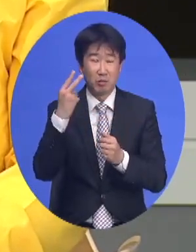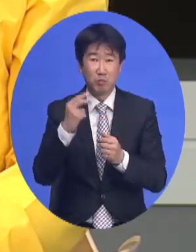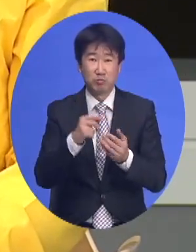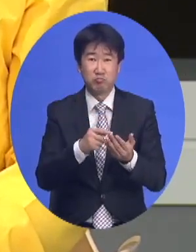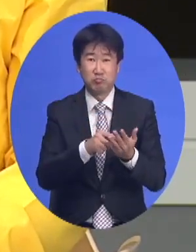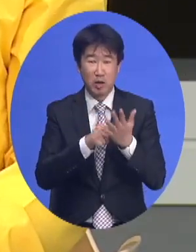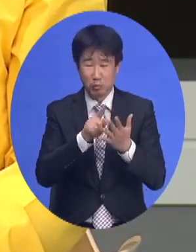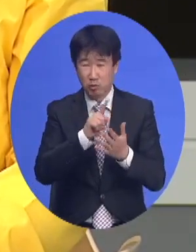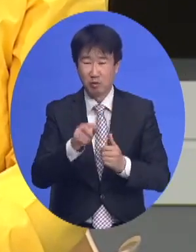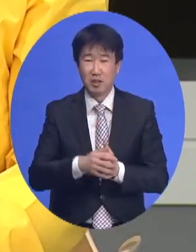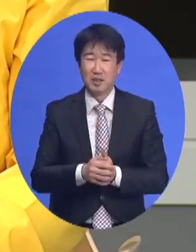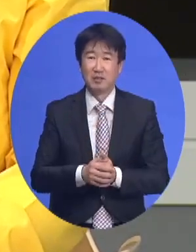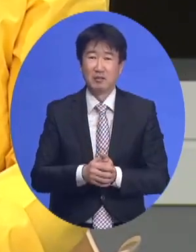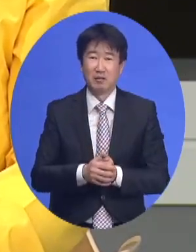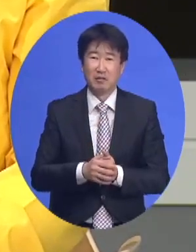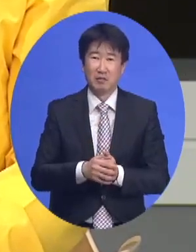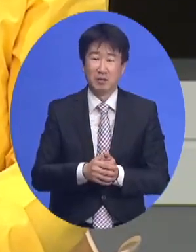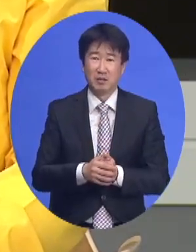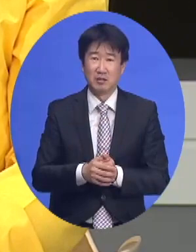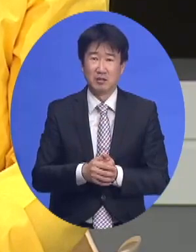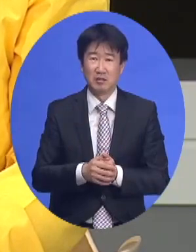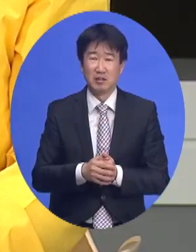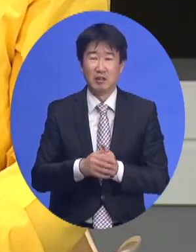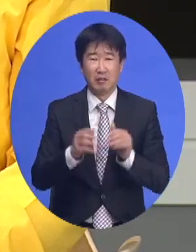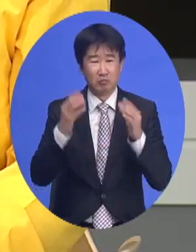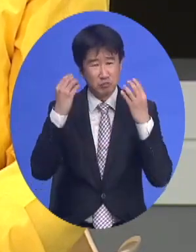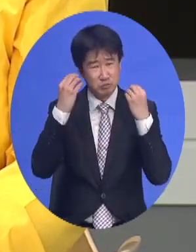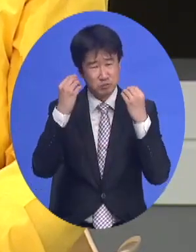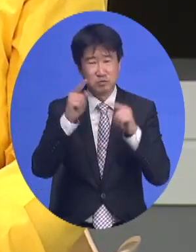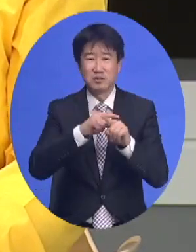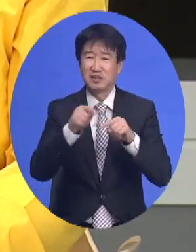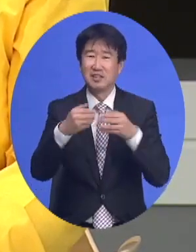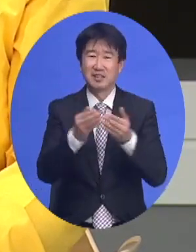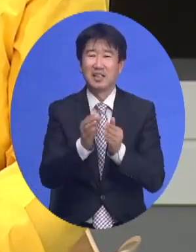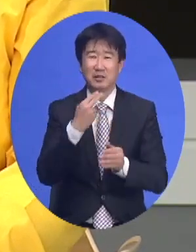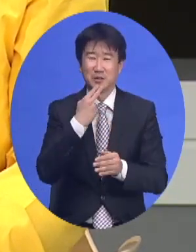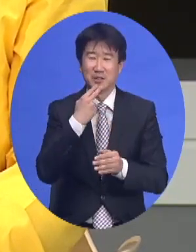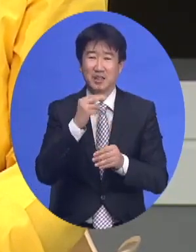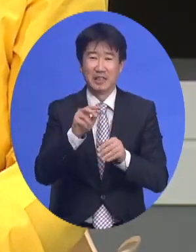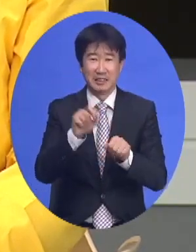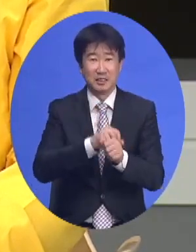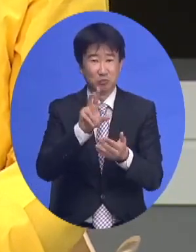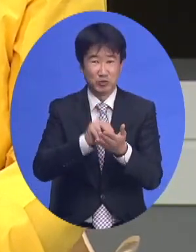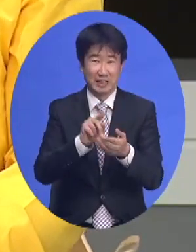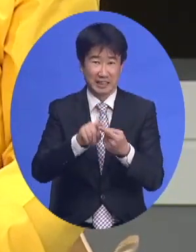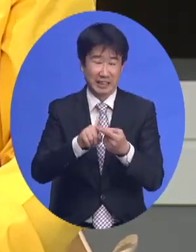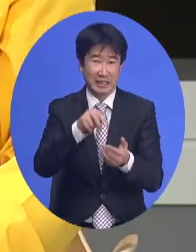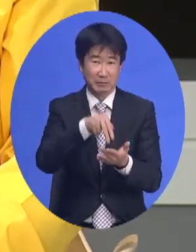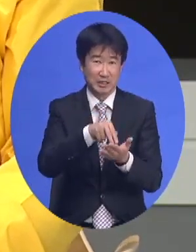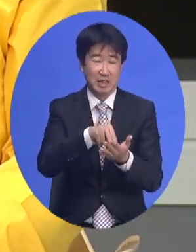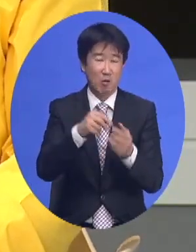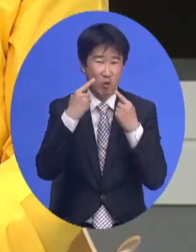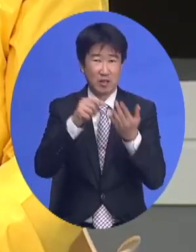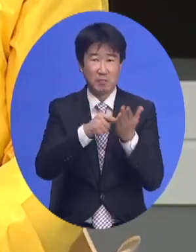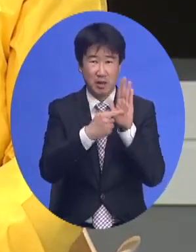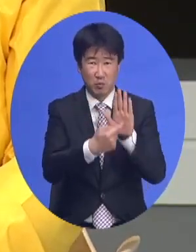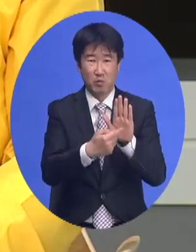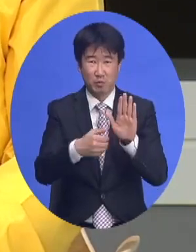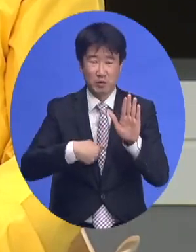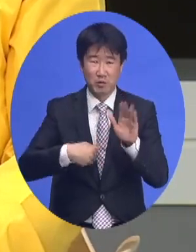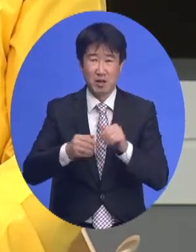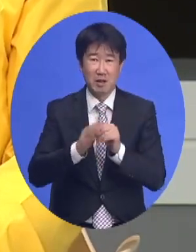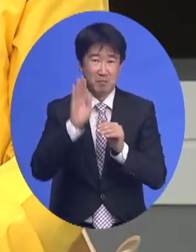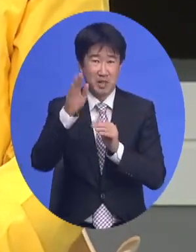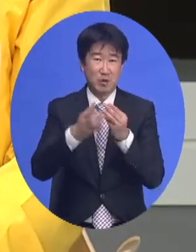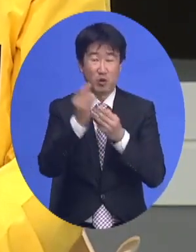정당도요. 지고지순한 정당은 없습니다. 어떤 특정한 문제에 대해서는 그 입장을 지금 미통당에서